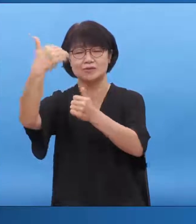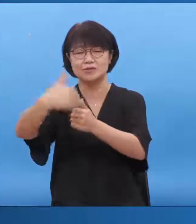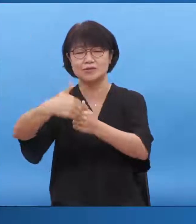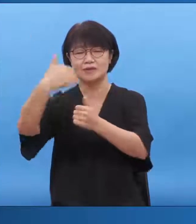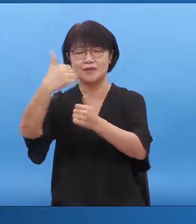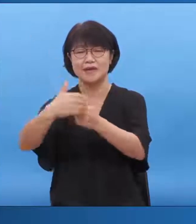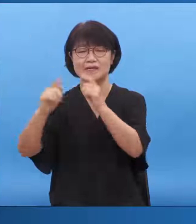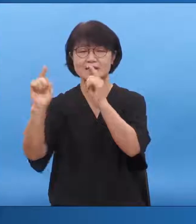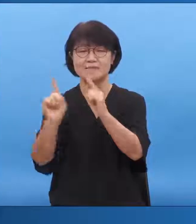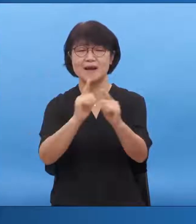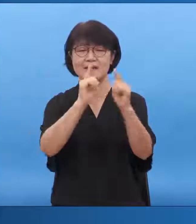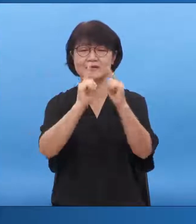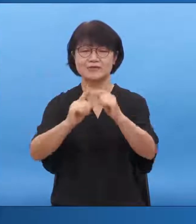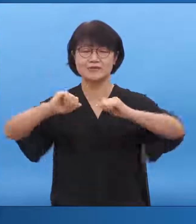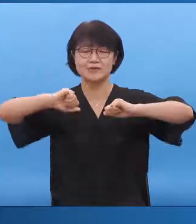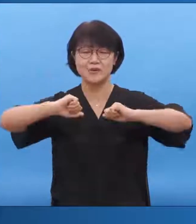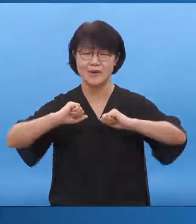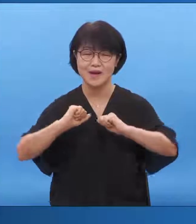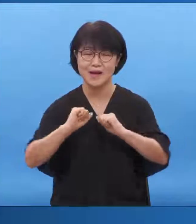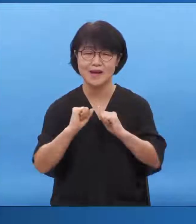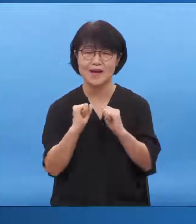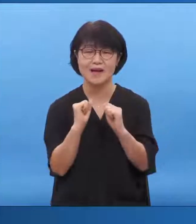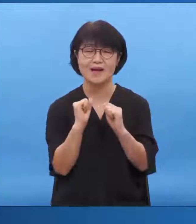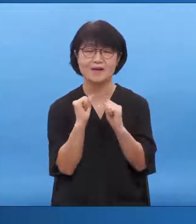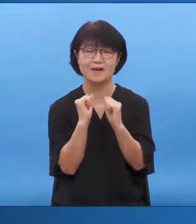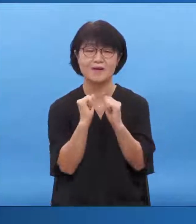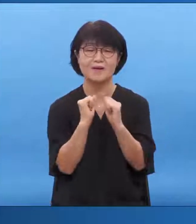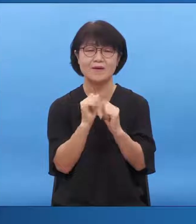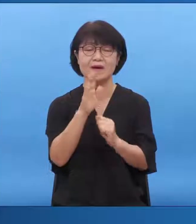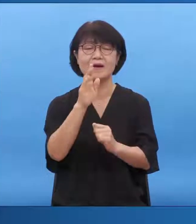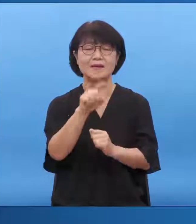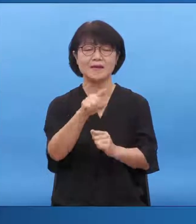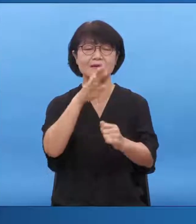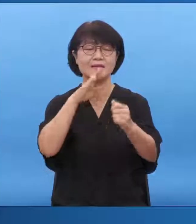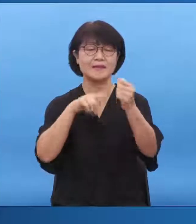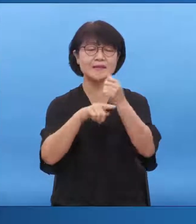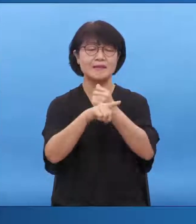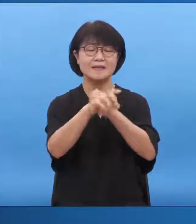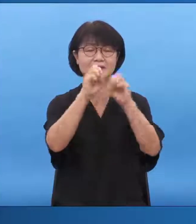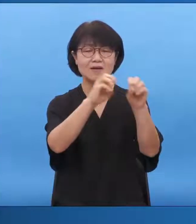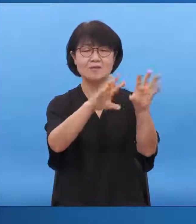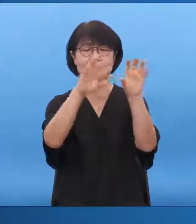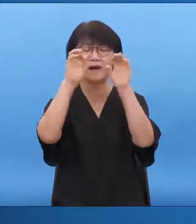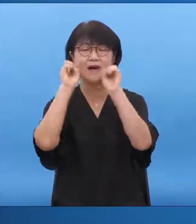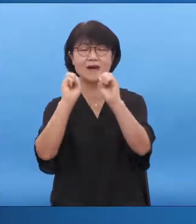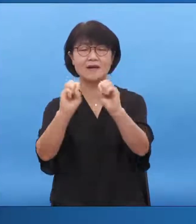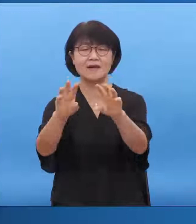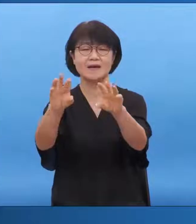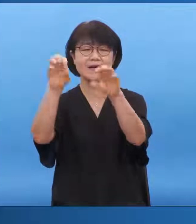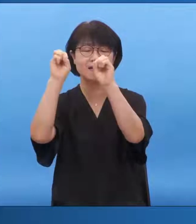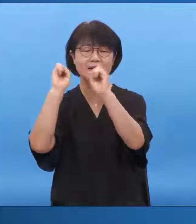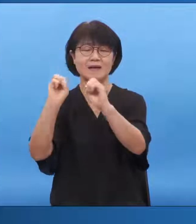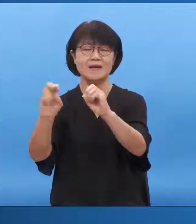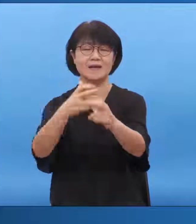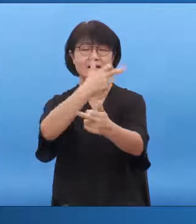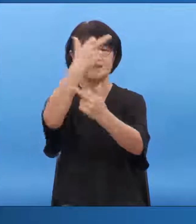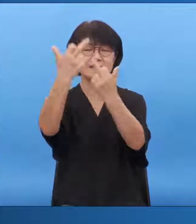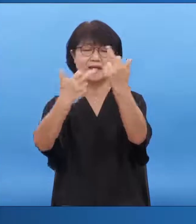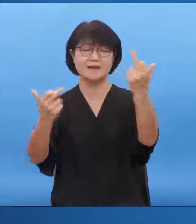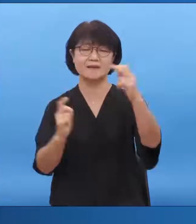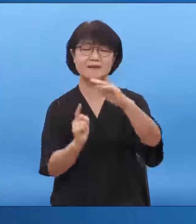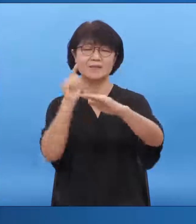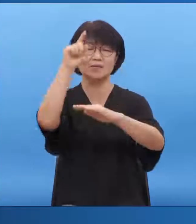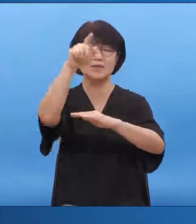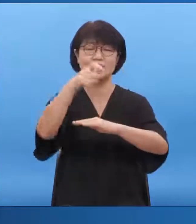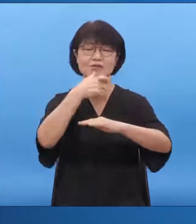주님 부탁하신 말 순종하여 이 진리 전파하라.